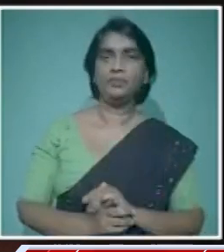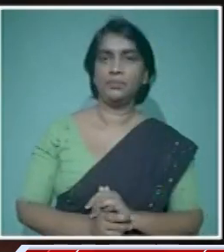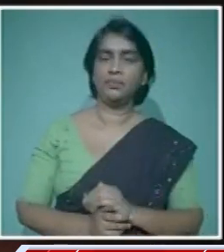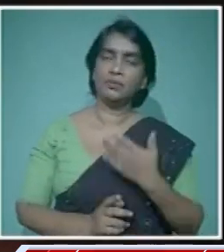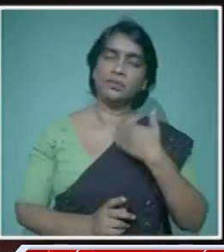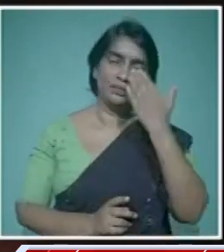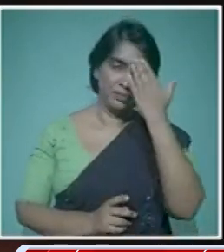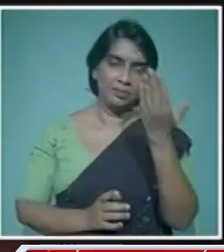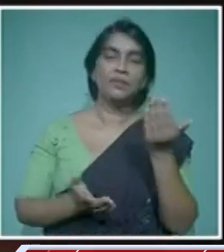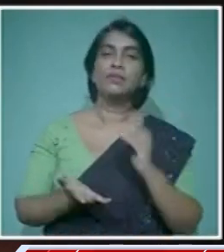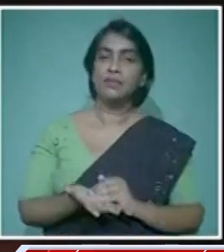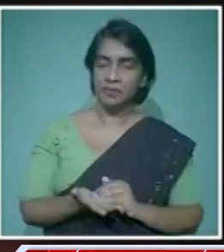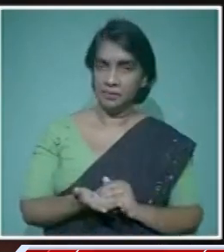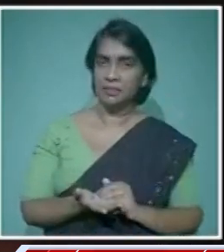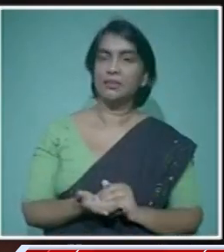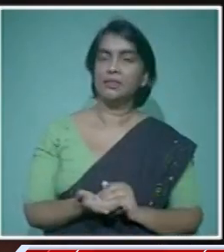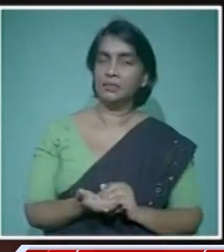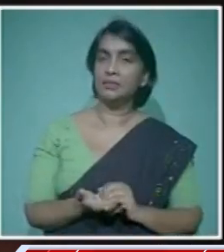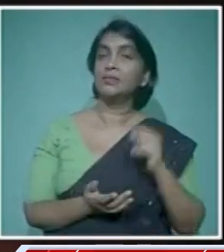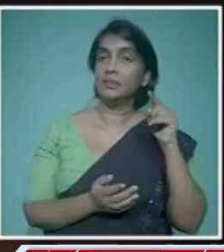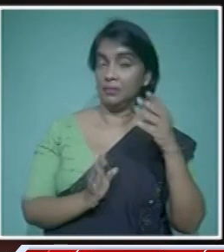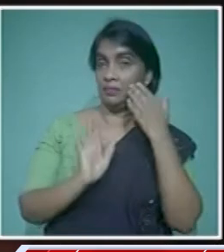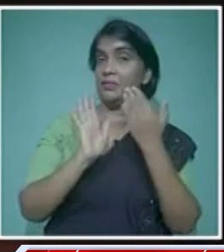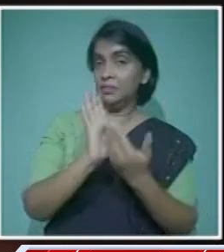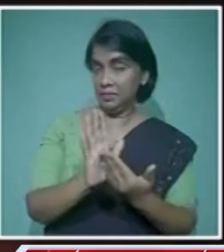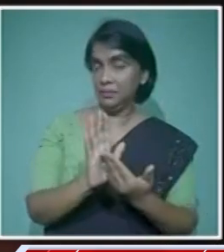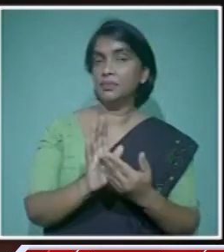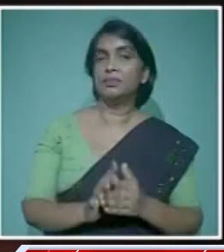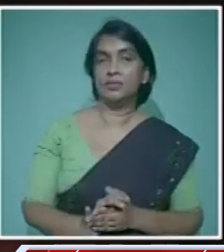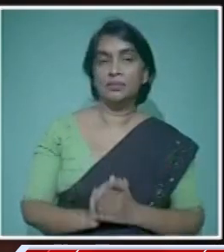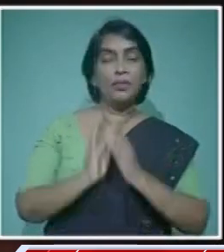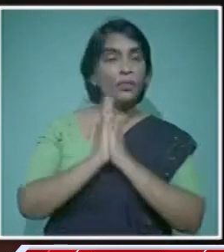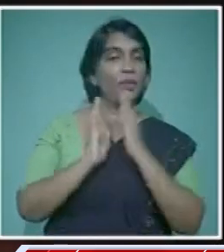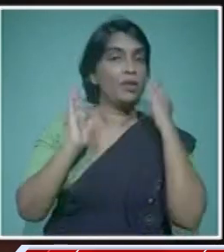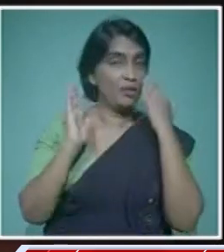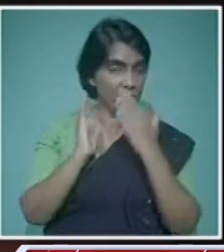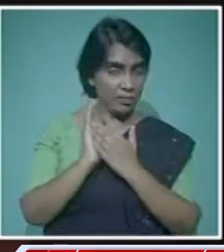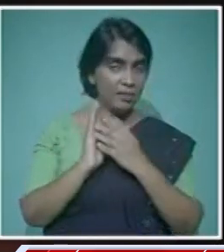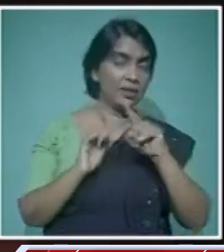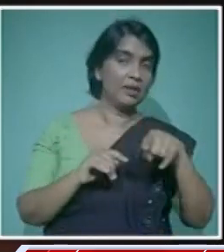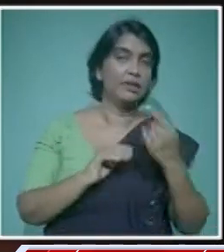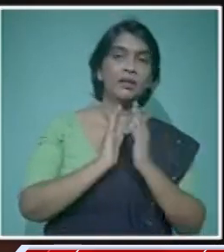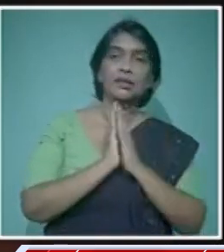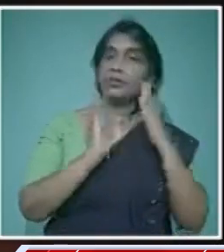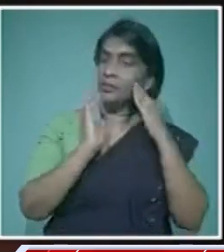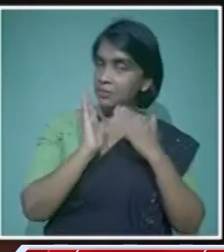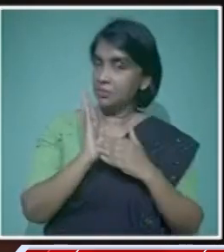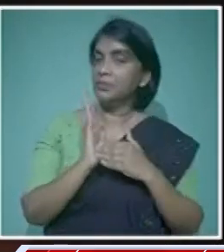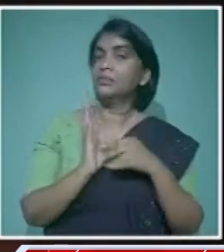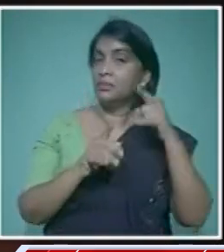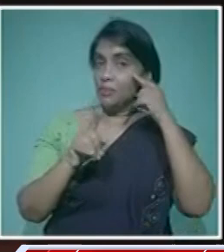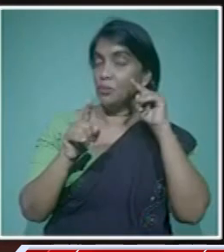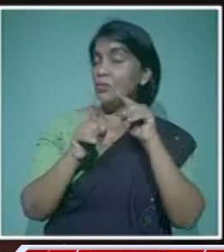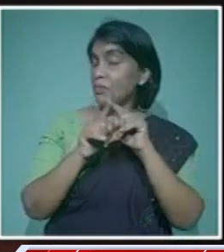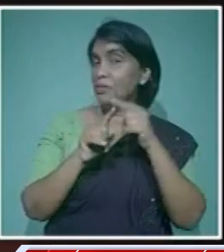මම කාරුණිකව නැවතත් වරක් එතුමාට පෙන්වලා දෙන්න කැමතියි පරාභව සූත්‍රෙත් වසල සූත්‍රෙත් ඒ